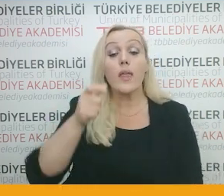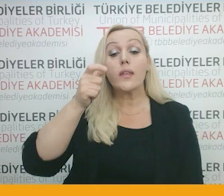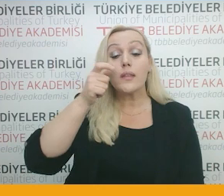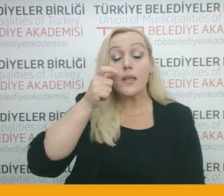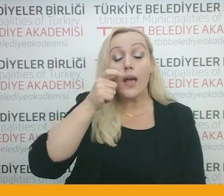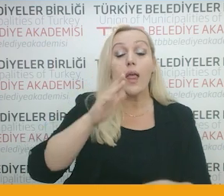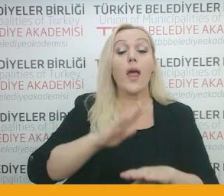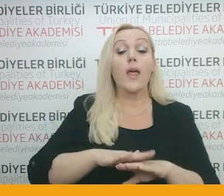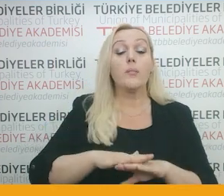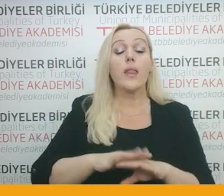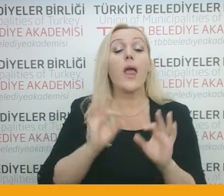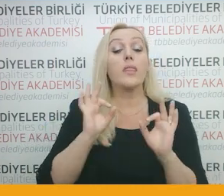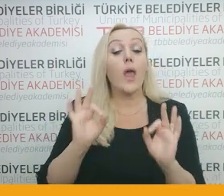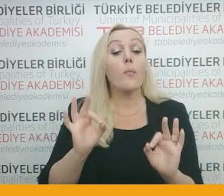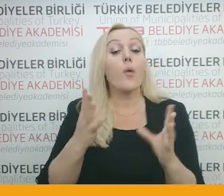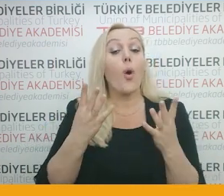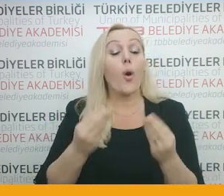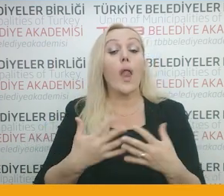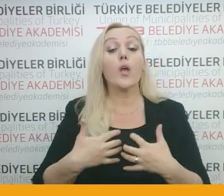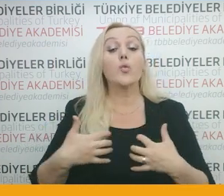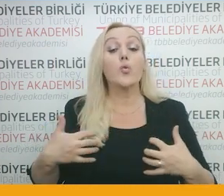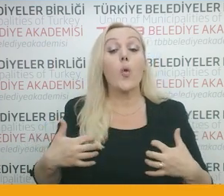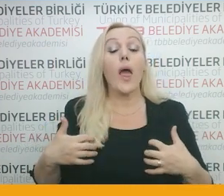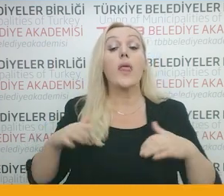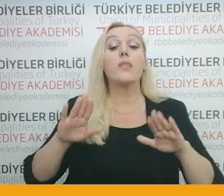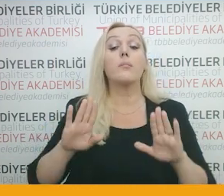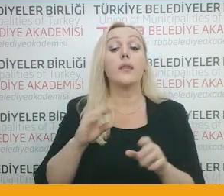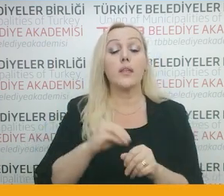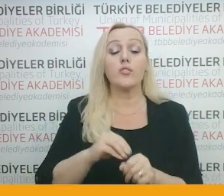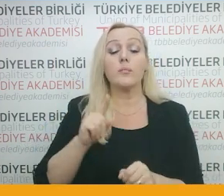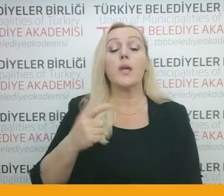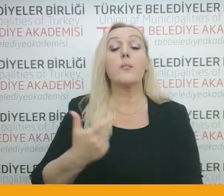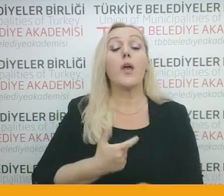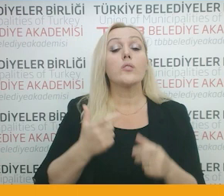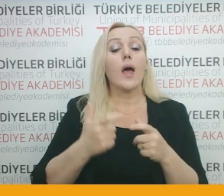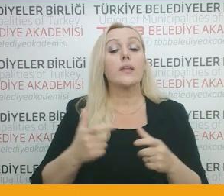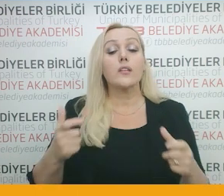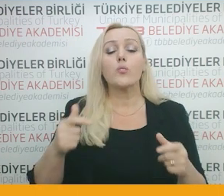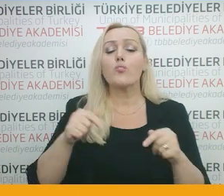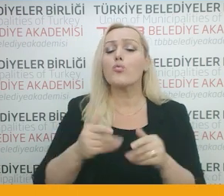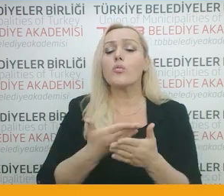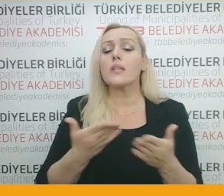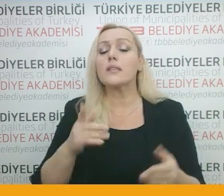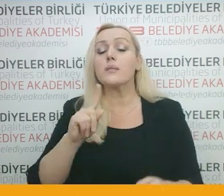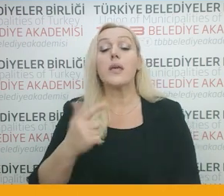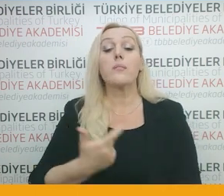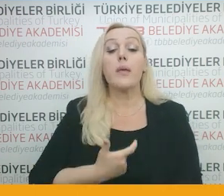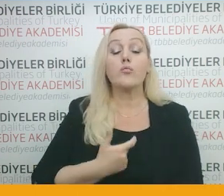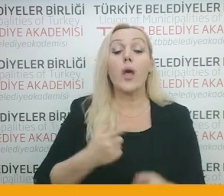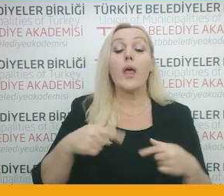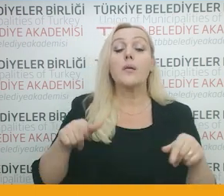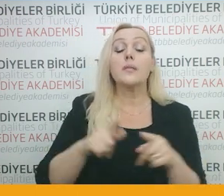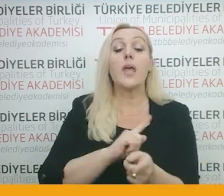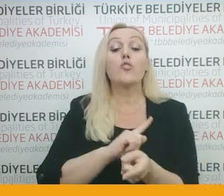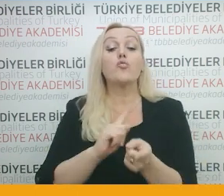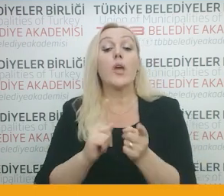hassasiyetlerine tam olarak güvenmediği için bir mevzuat geliştirmiş. Nasıl bir mevzuat geliştirmiş? Bizi